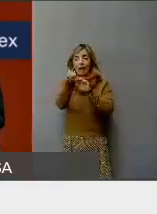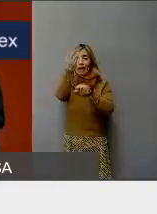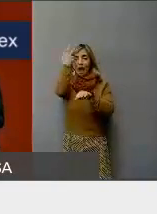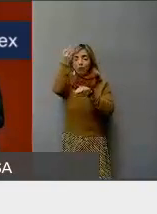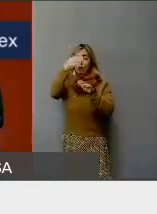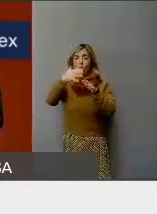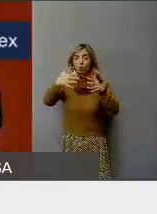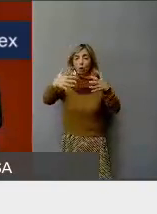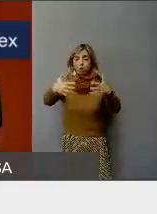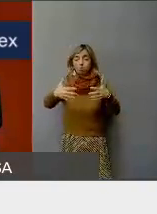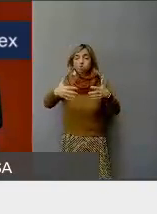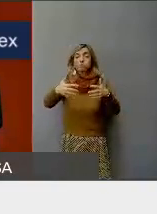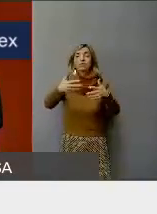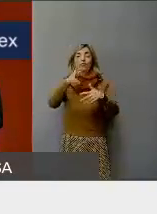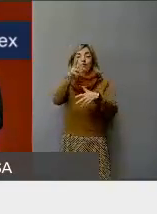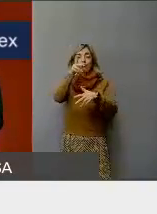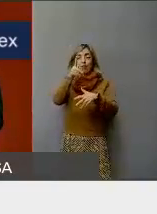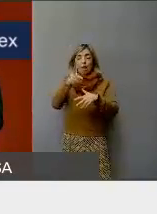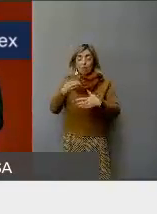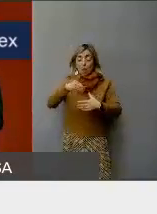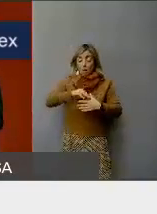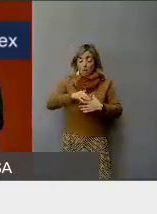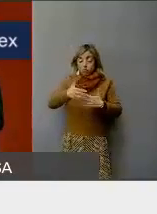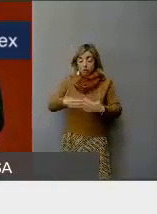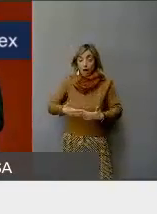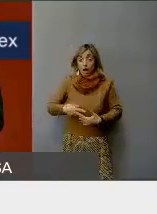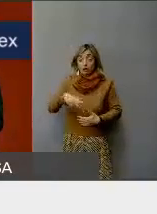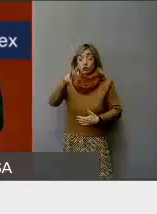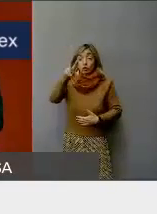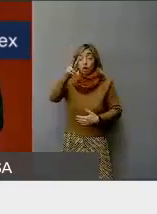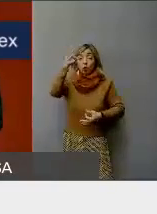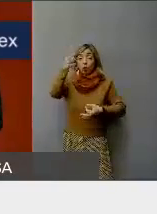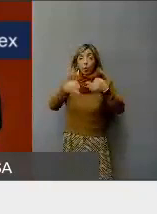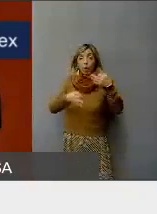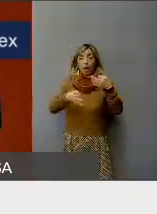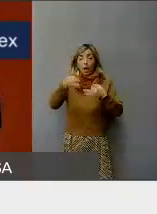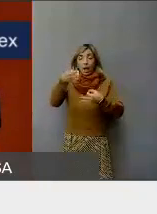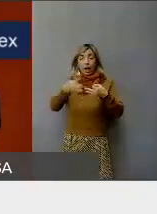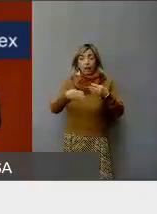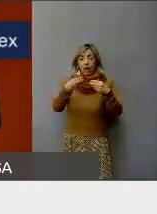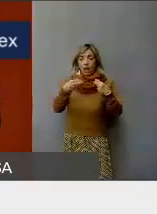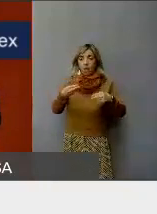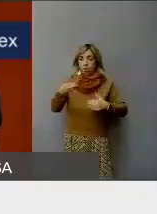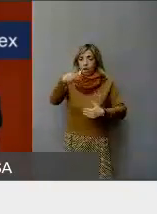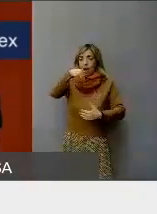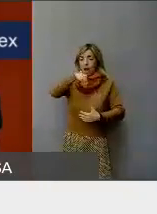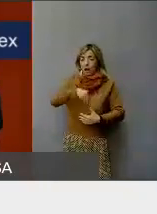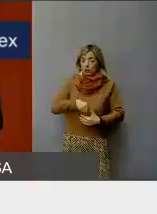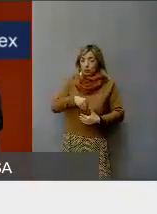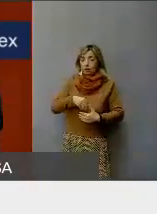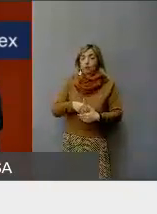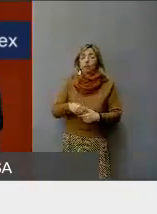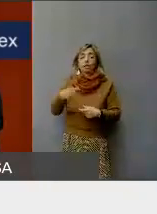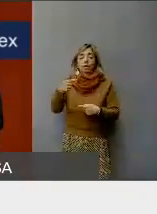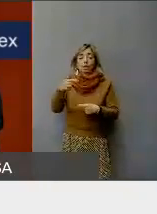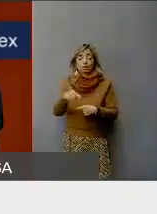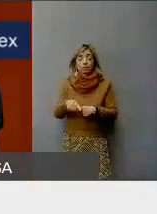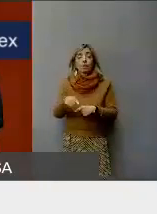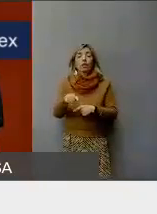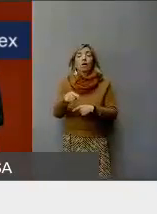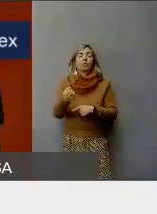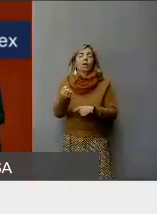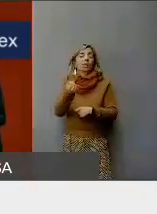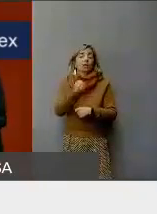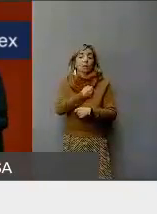ma rainmeter la poltiglia di rifiuti in mare humphrey gen il mondo tutto il mondo marino non solo in italia e ogni